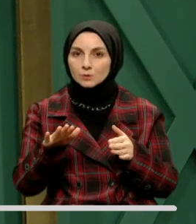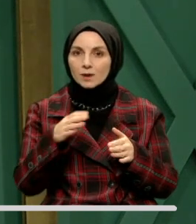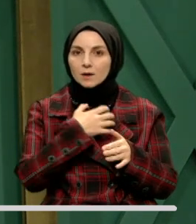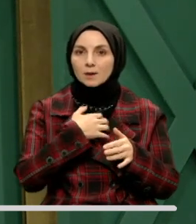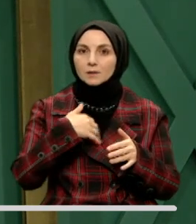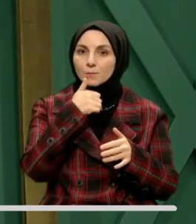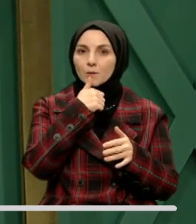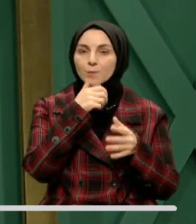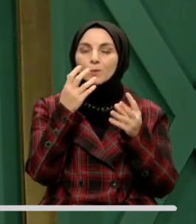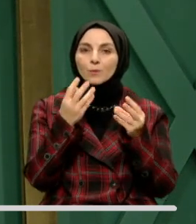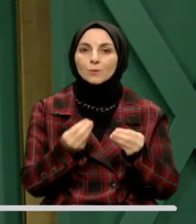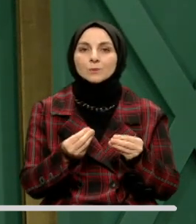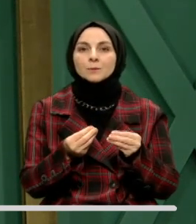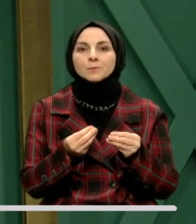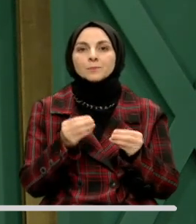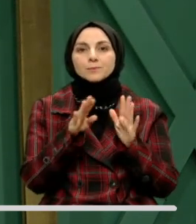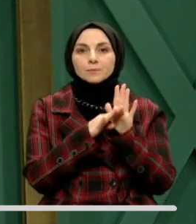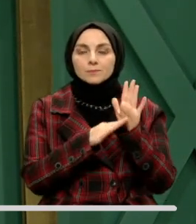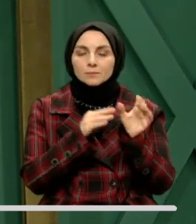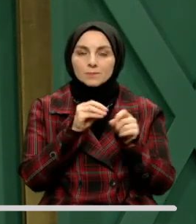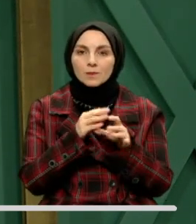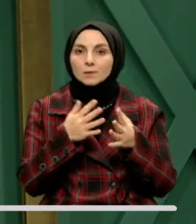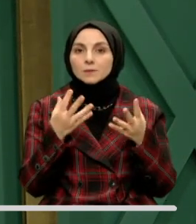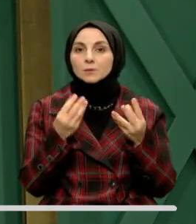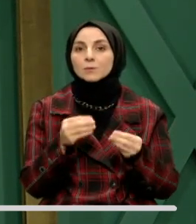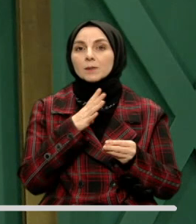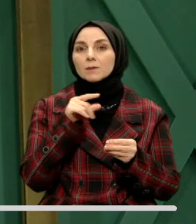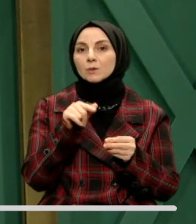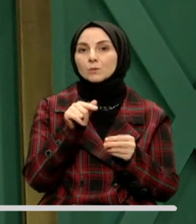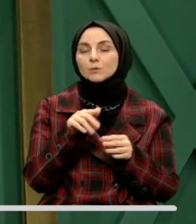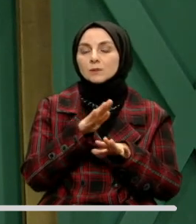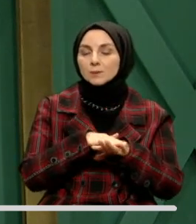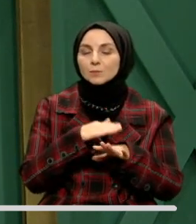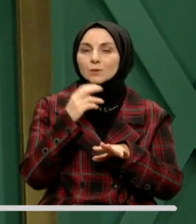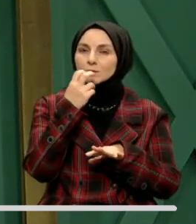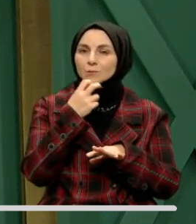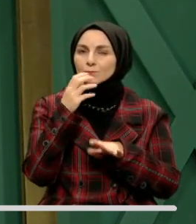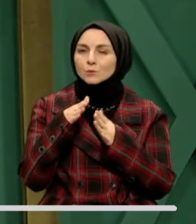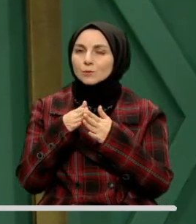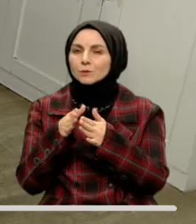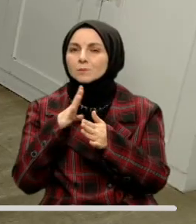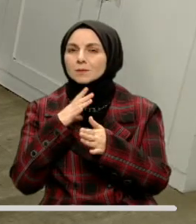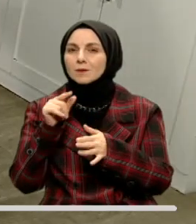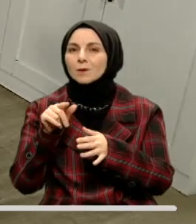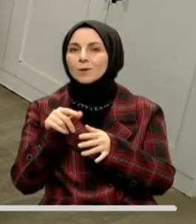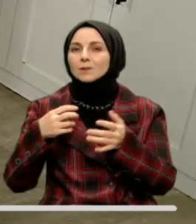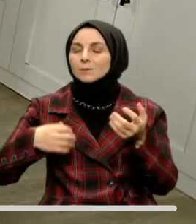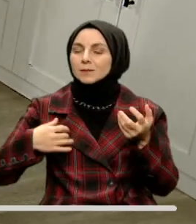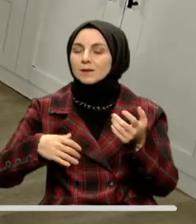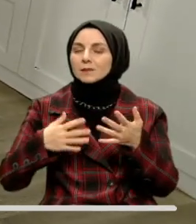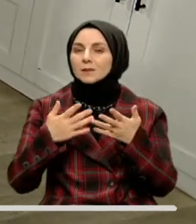anne baba olmayı canlandırıyor, hayatı canlandırıyor. Müzik köşemiz var. Müzik köşemizden bir tane alet getirdim